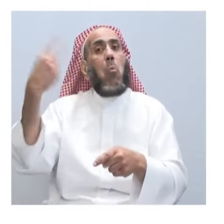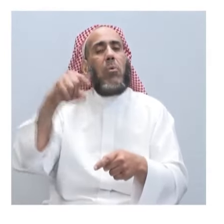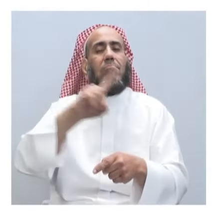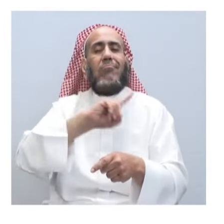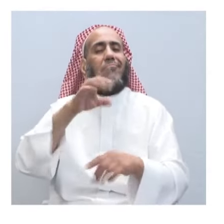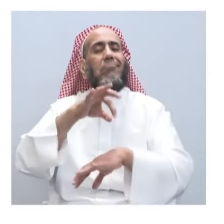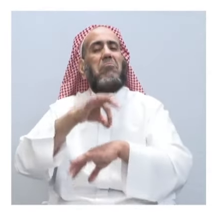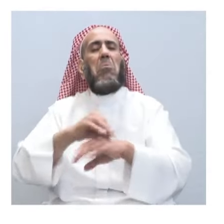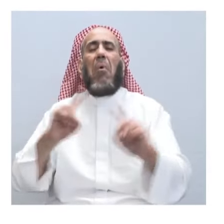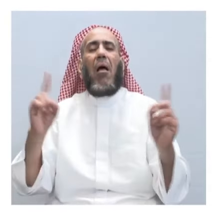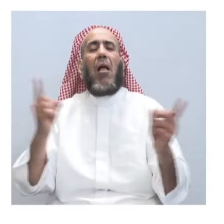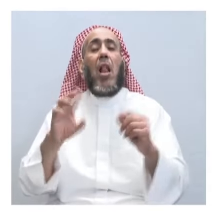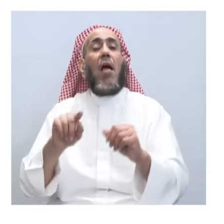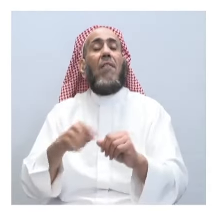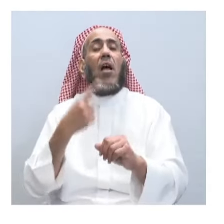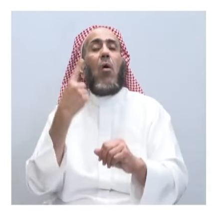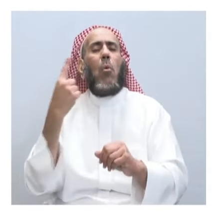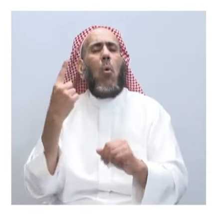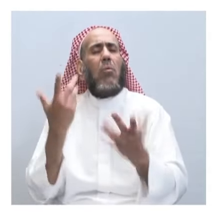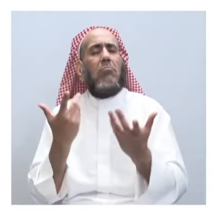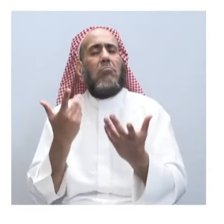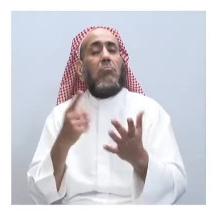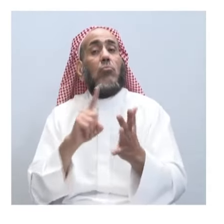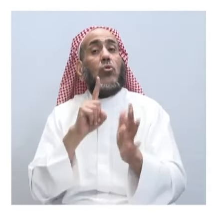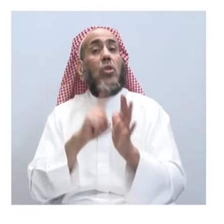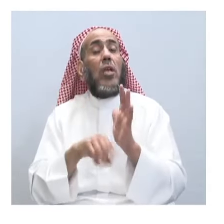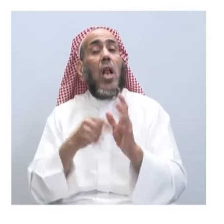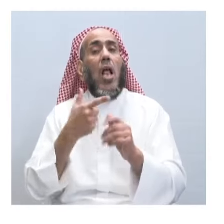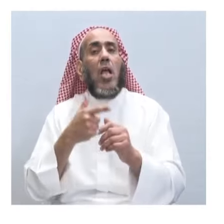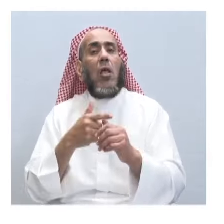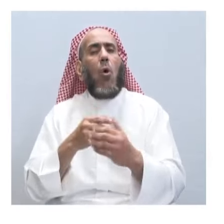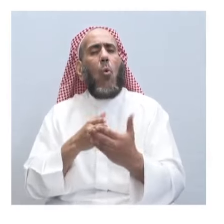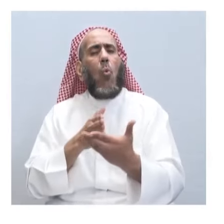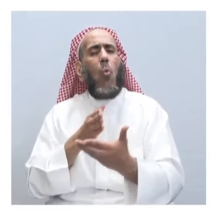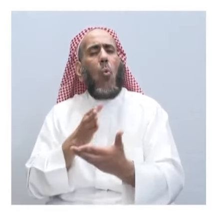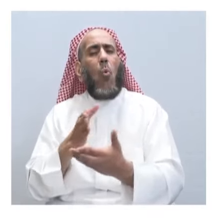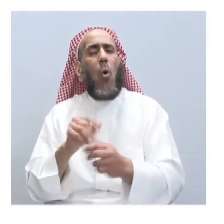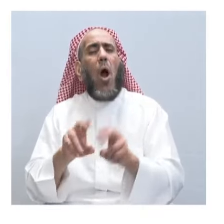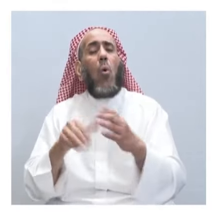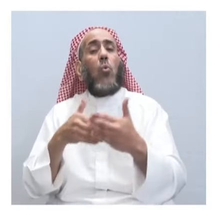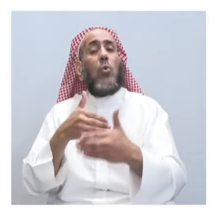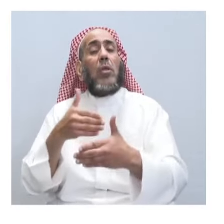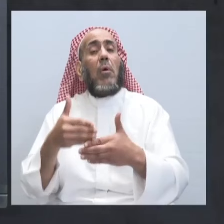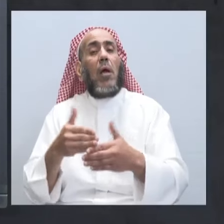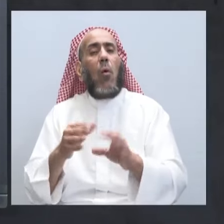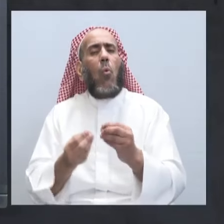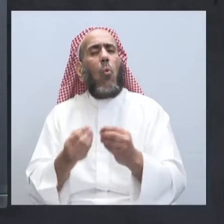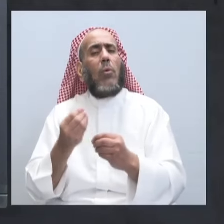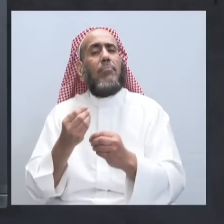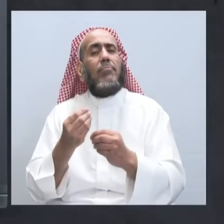الانسان الا في حاله واحده الا اذا استرسل معه او ترتب عليه